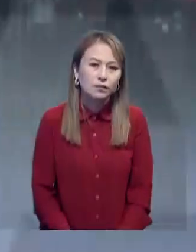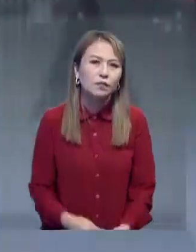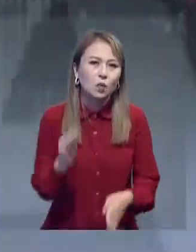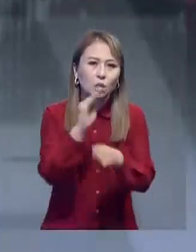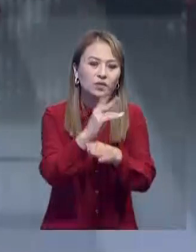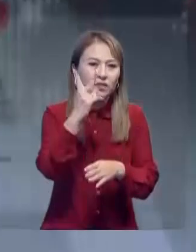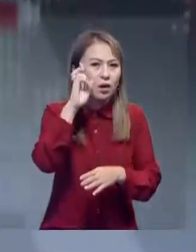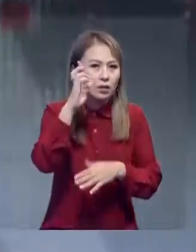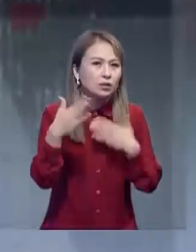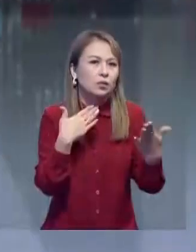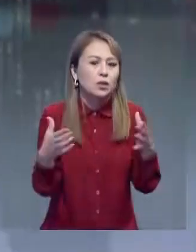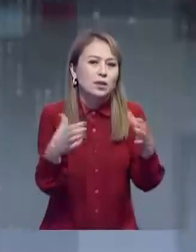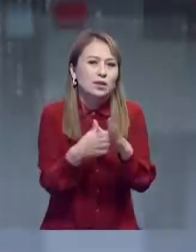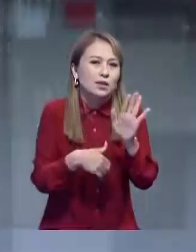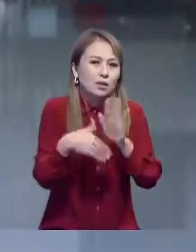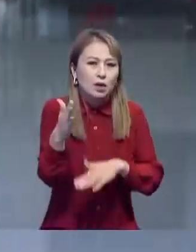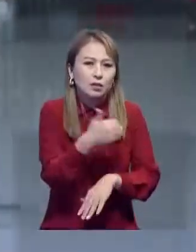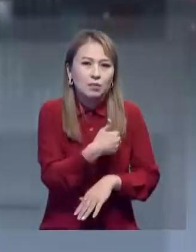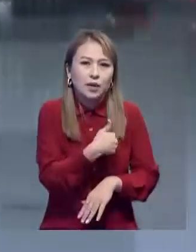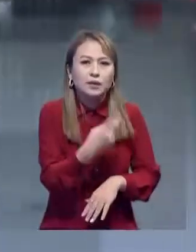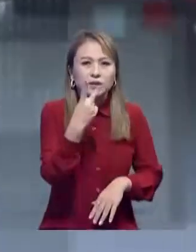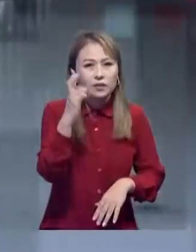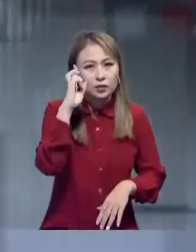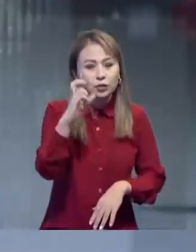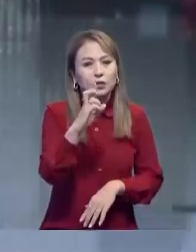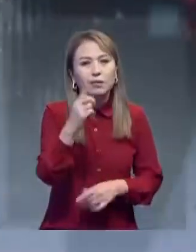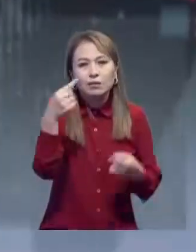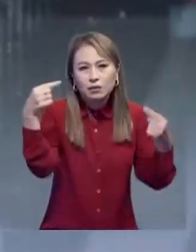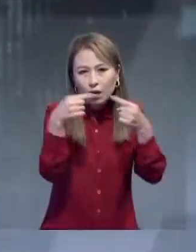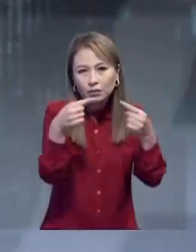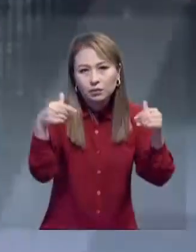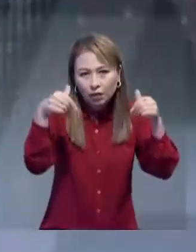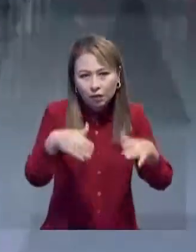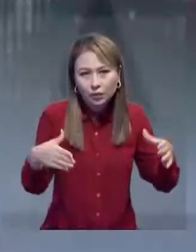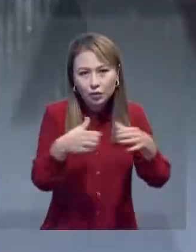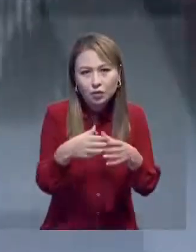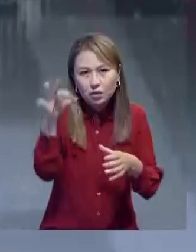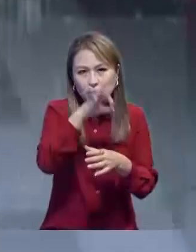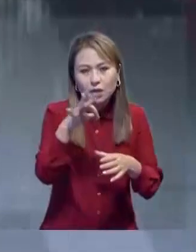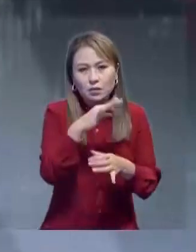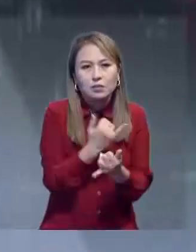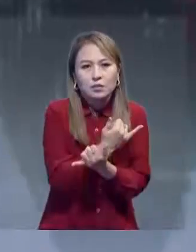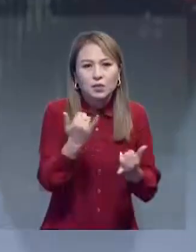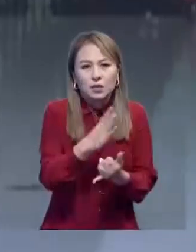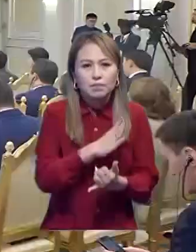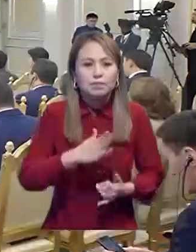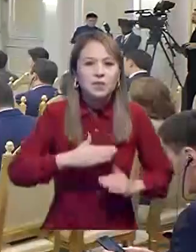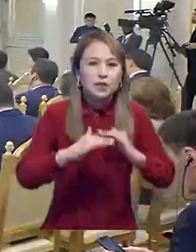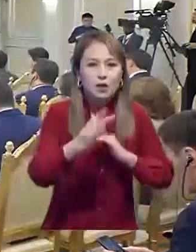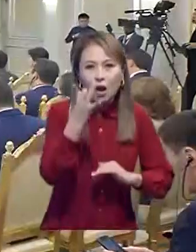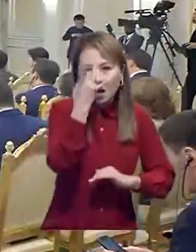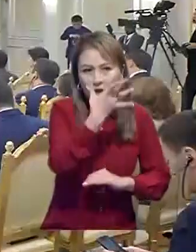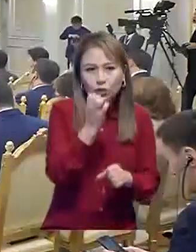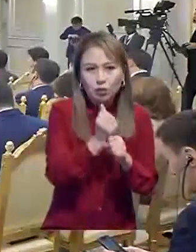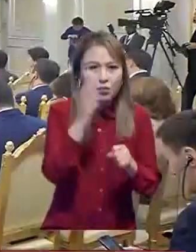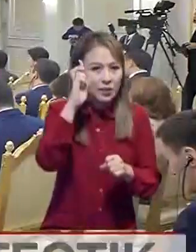Сондай-ақ қос ел арадағы сауда саттықты да еселеп арттырмақ ниетте. Екі ел үкіметіне нақты шаралар қабылдау жөнінде тапсырма берілді. Біздің